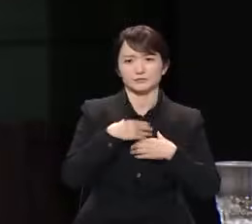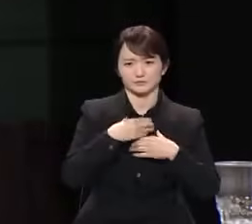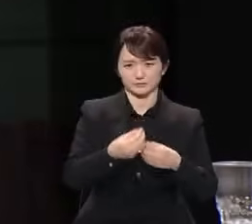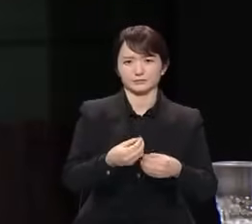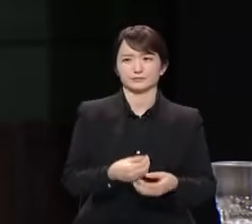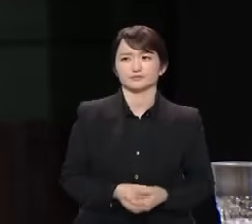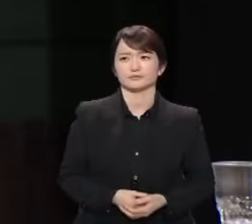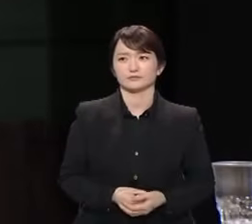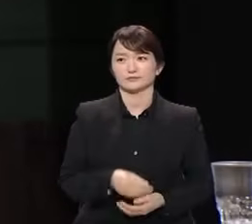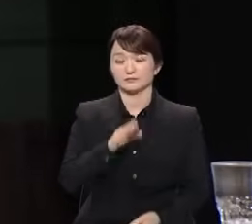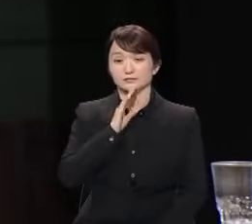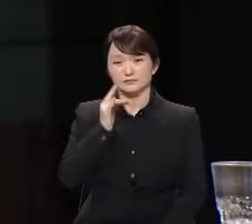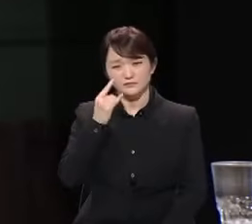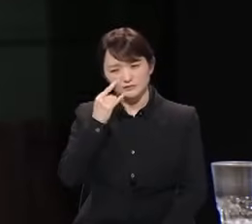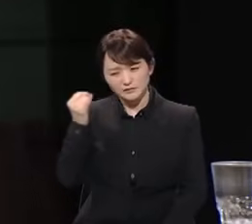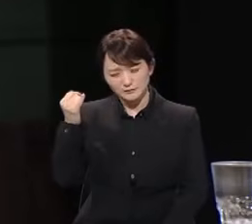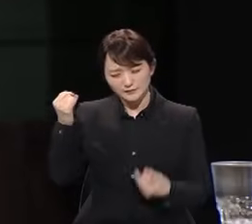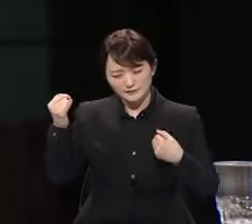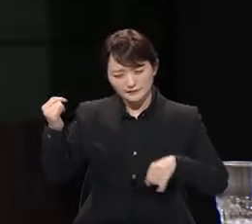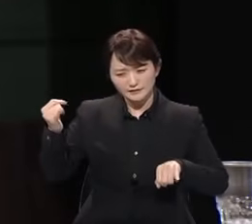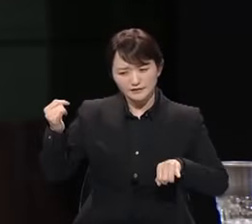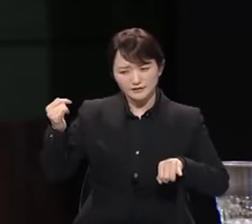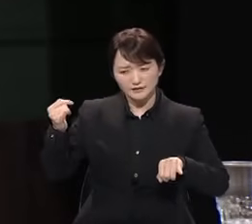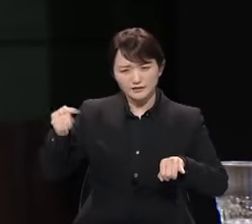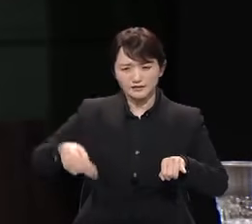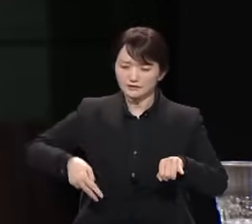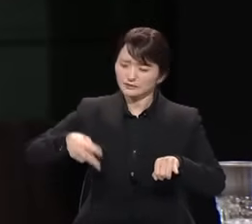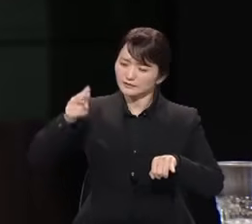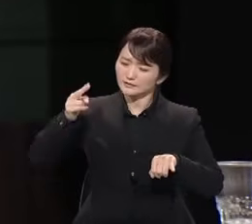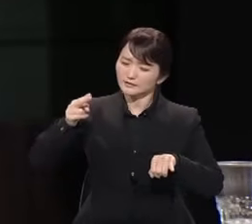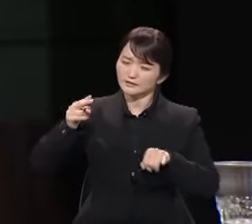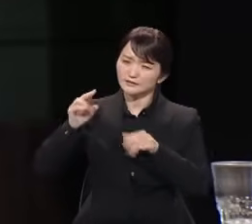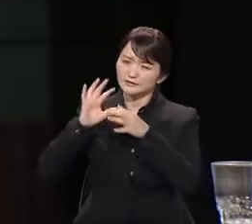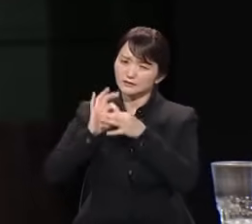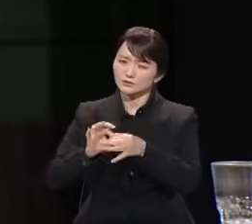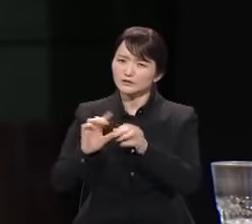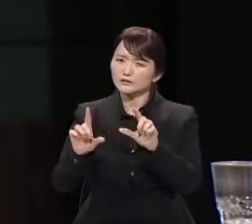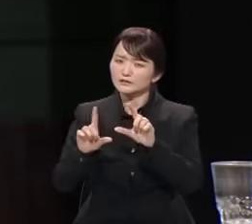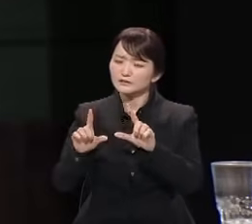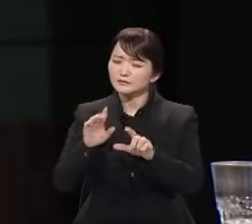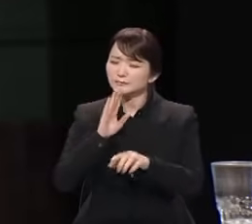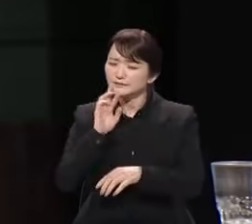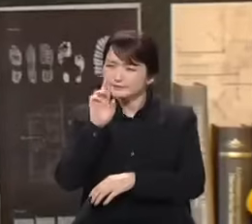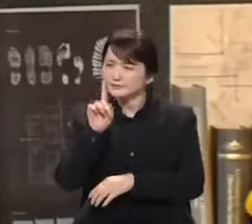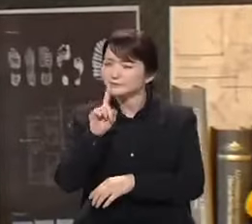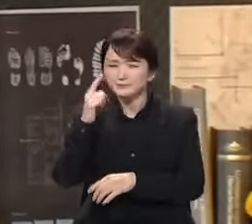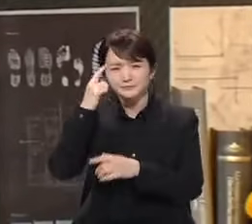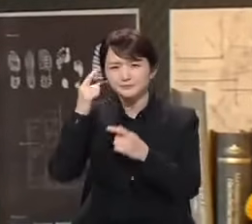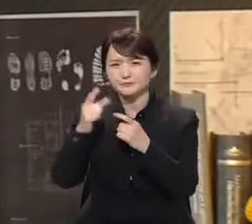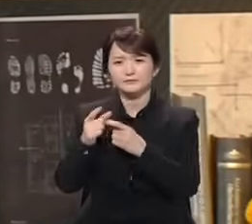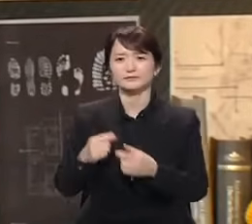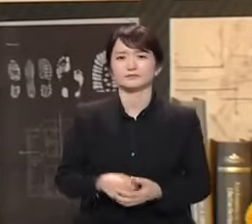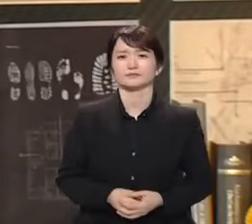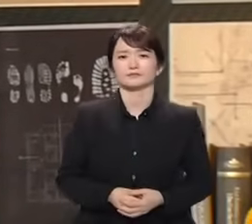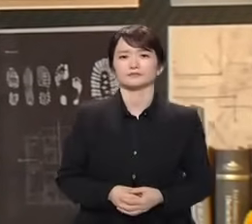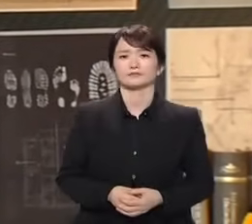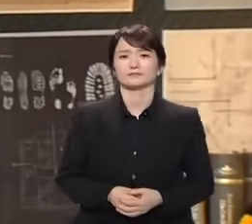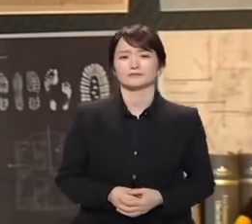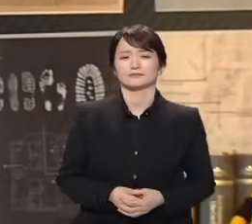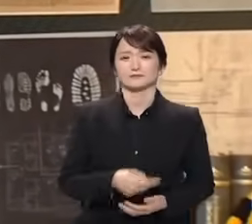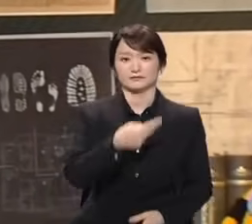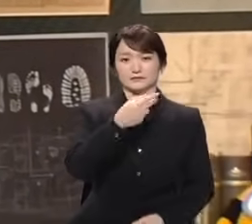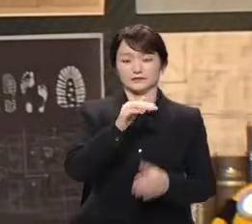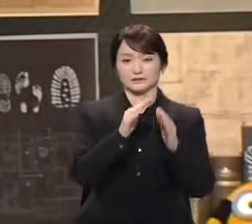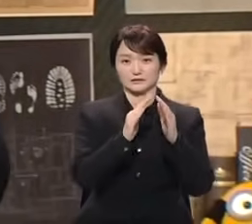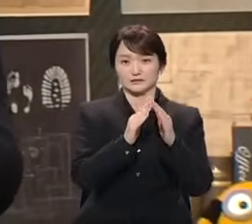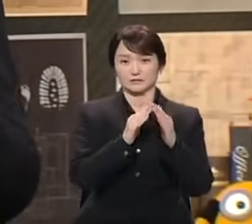이렇게 친정엄마랑 절연한 상태로 사는 게 맞는 건지 좀 고민이 된다고 합니다. 자, 오늘 사연은 시가와 갈등이